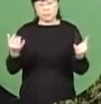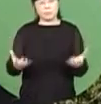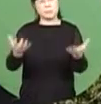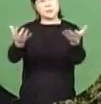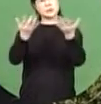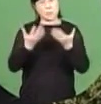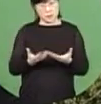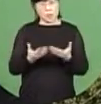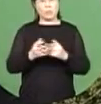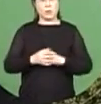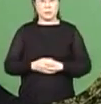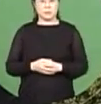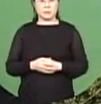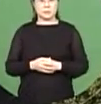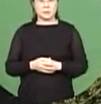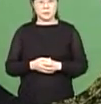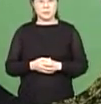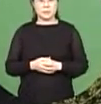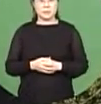あの